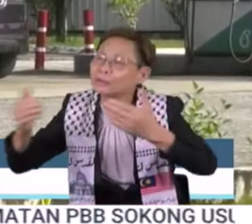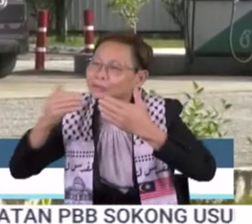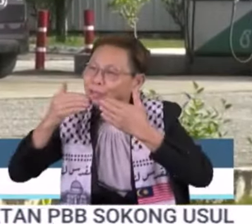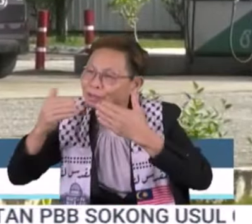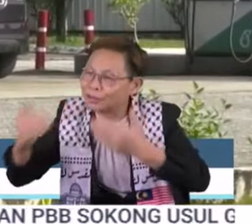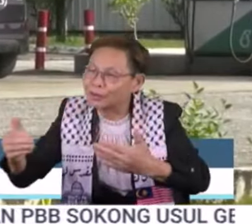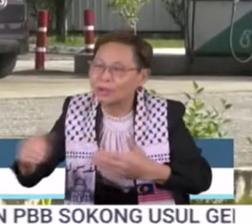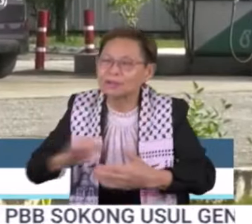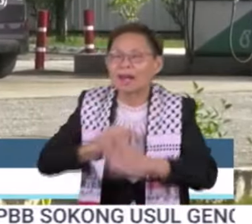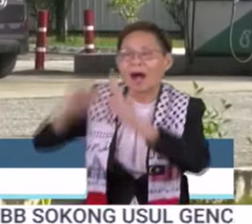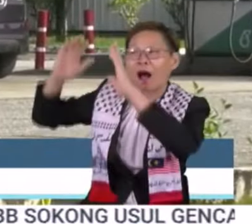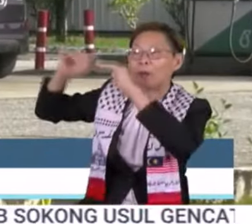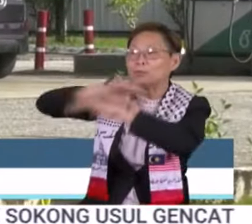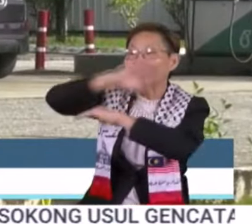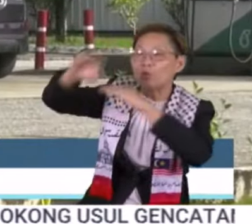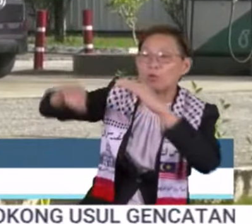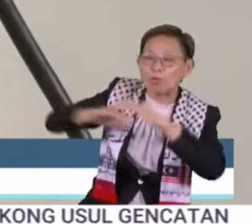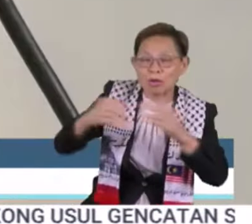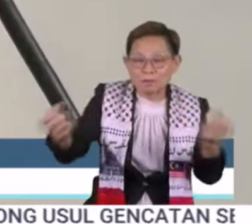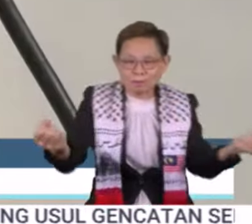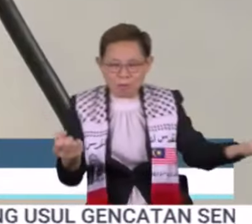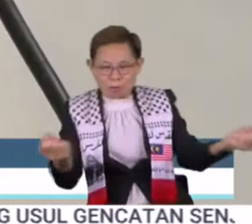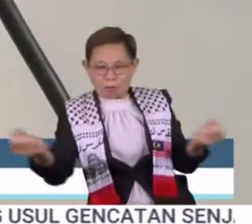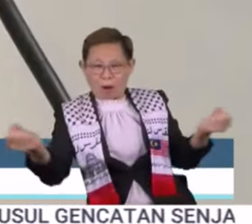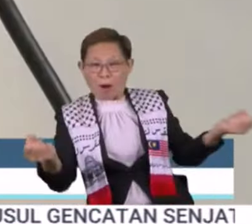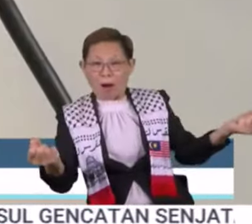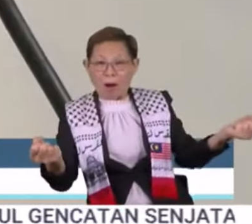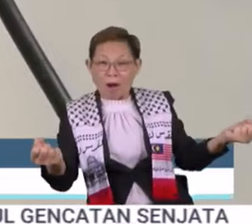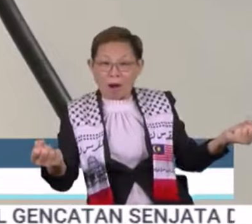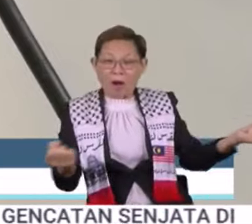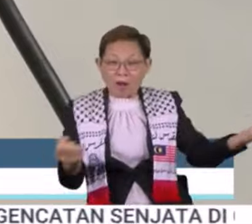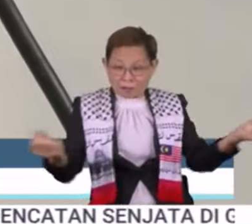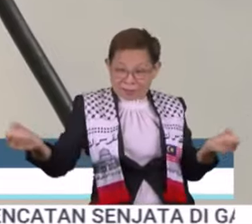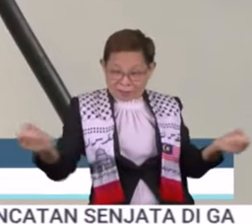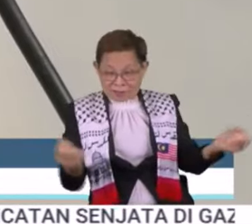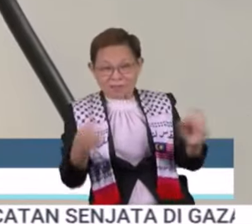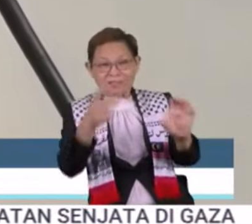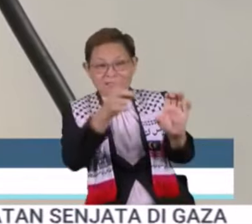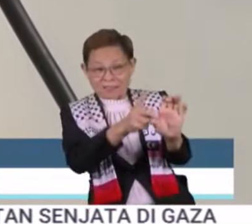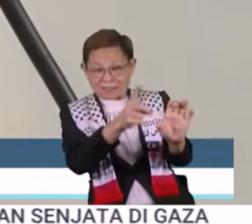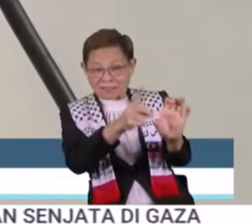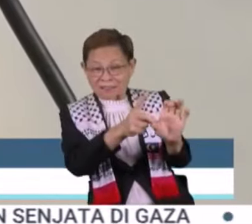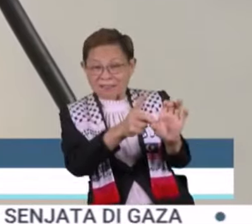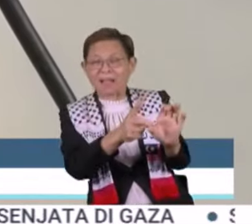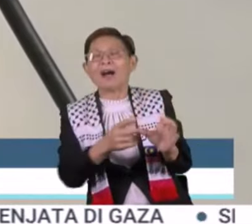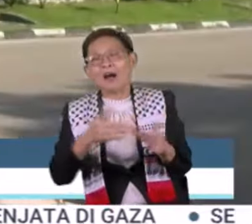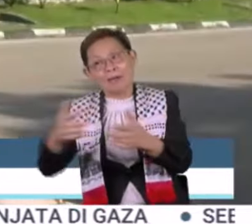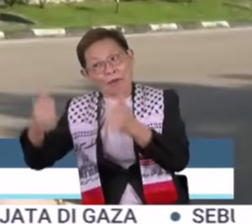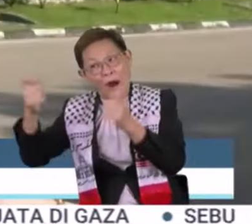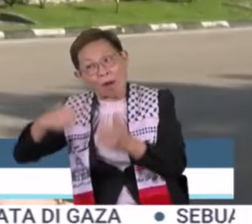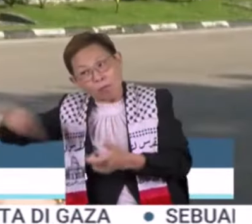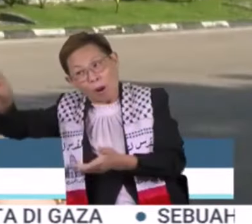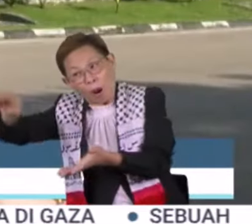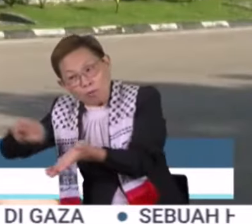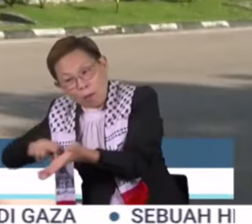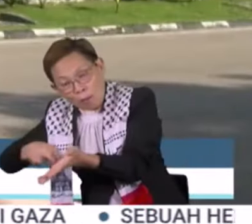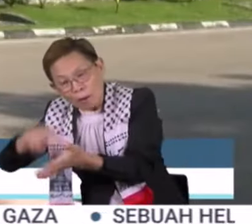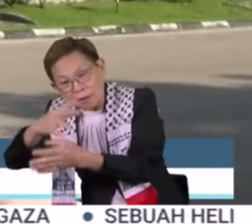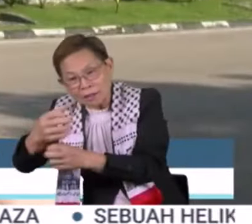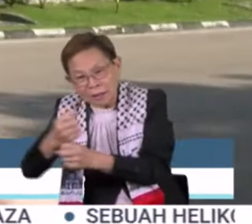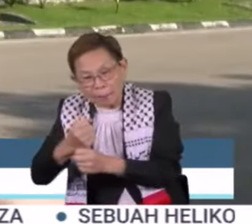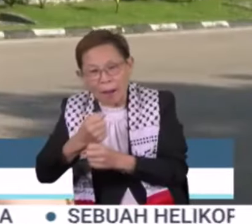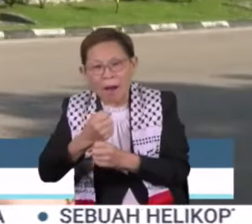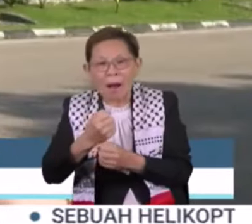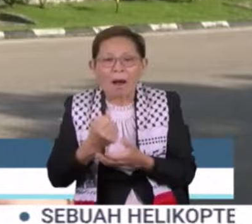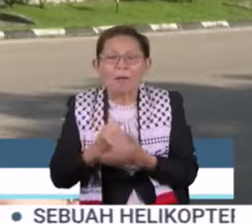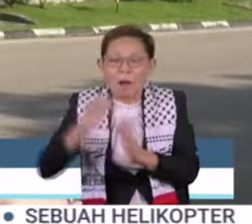harap semua kendaraan apa pengguna kendaraan diesel ni pergi daftarlah segala dapatkan ini